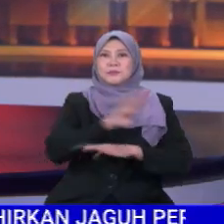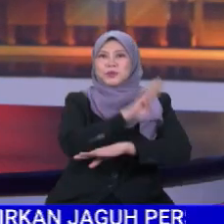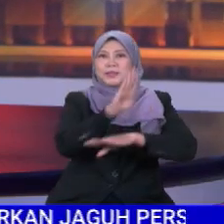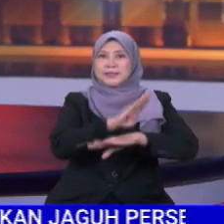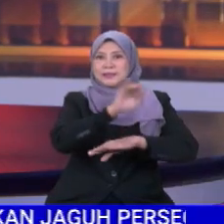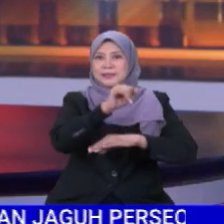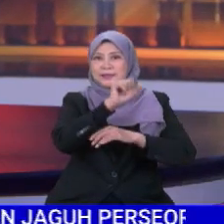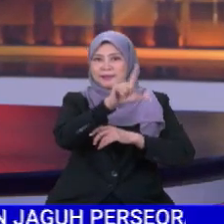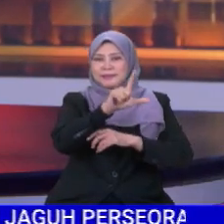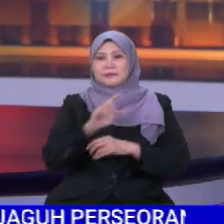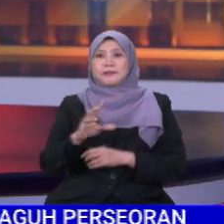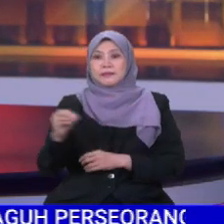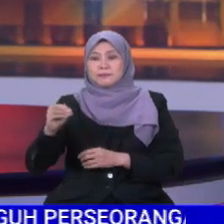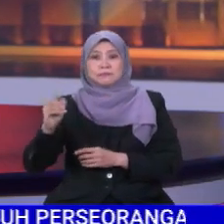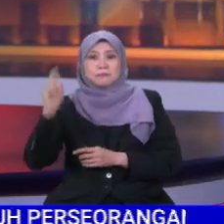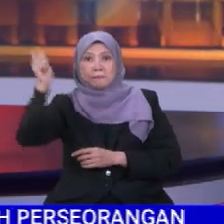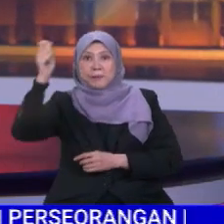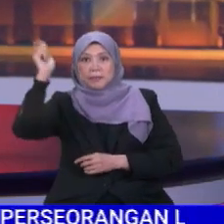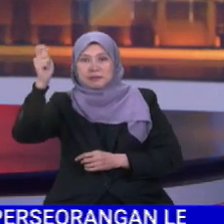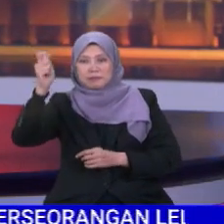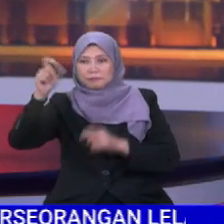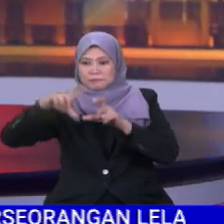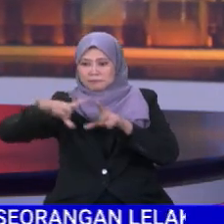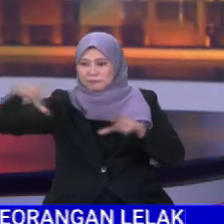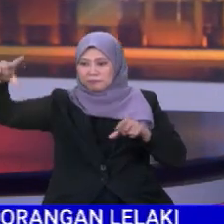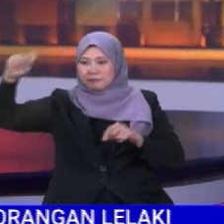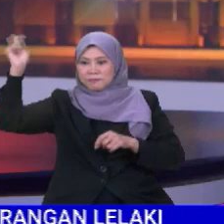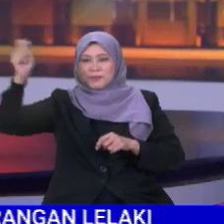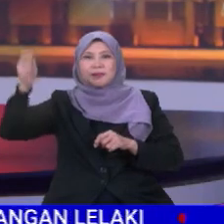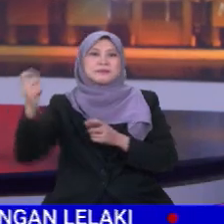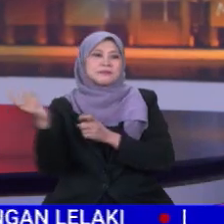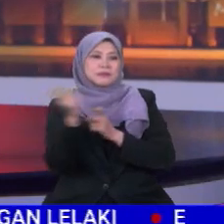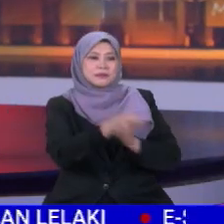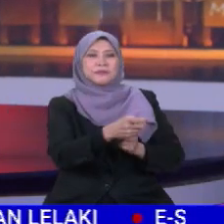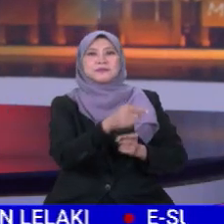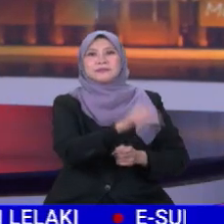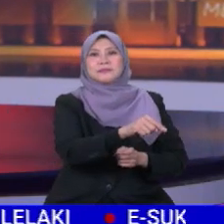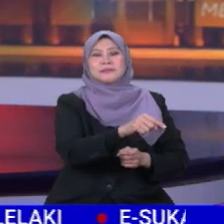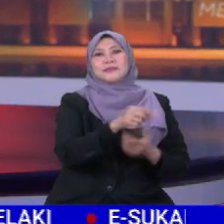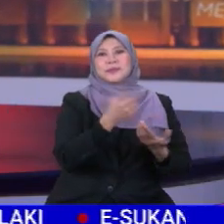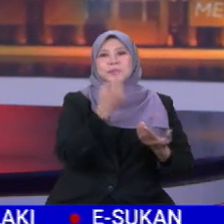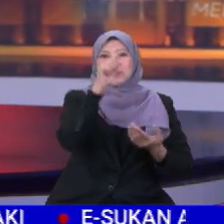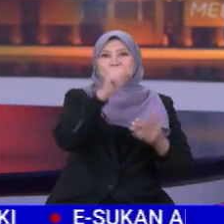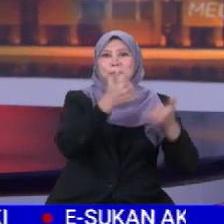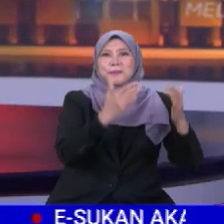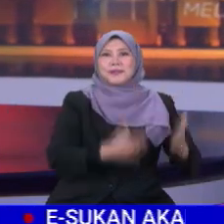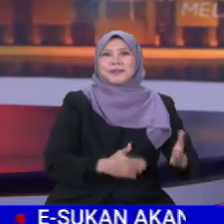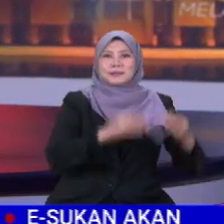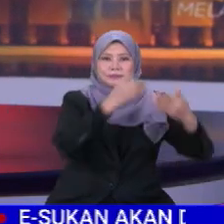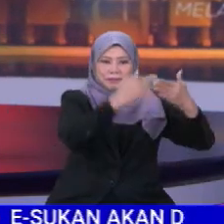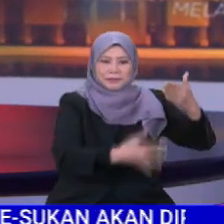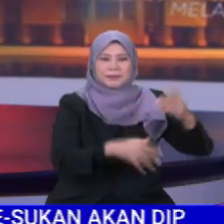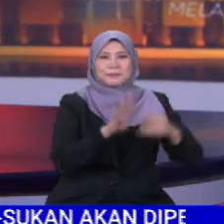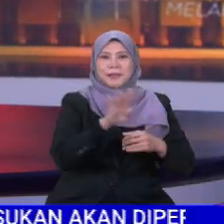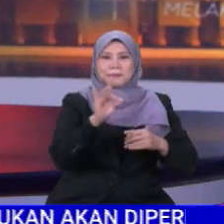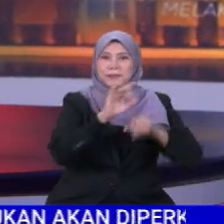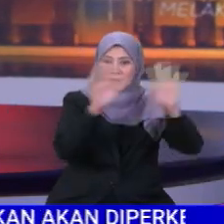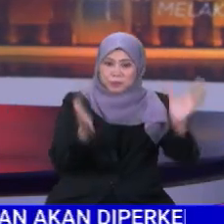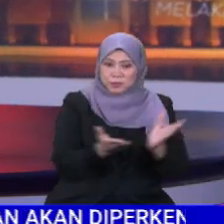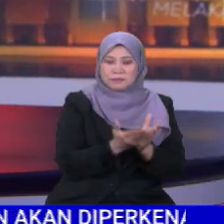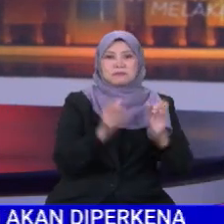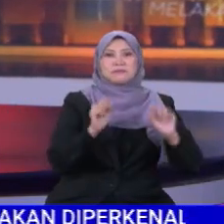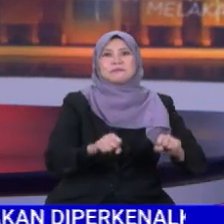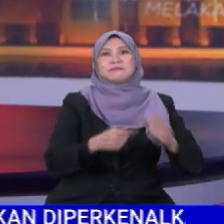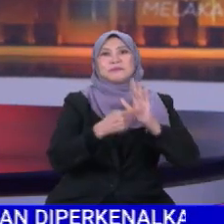dihadiahkan Dato' Chong Wei kepada Zi Yong sebagai suntikan semangat istimewa buat pemain ranking ke-48 dunia itu yang akan